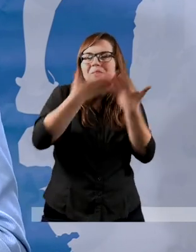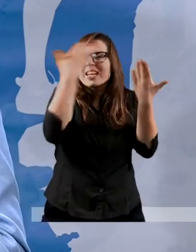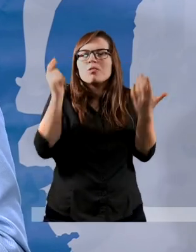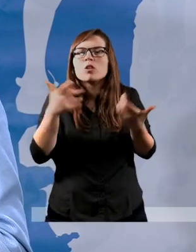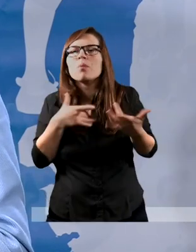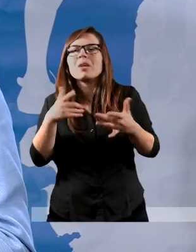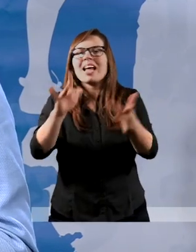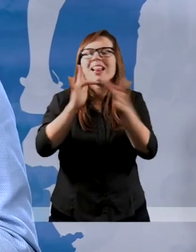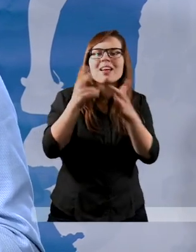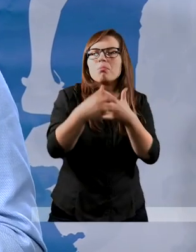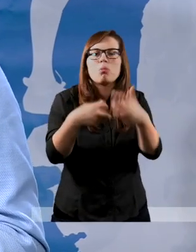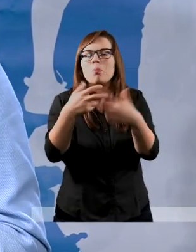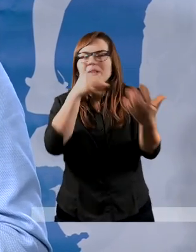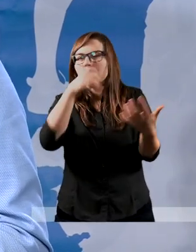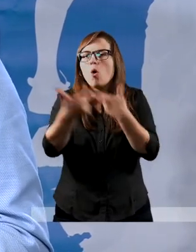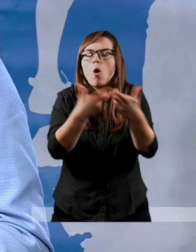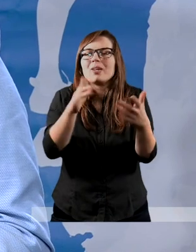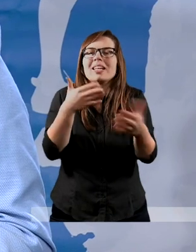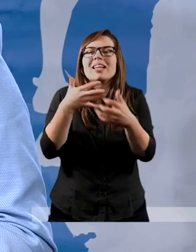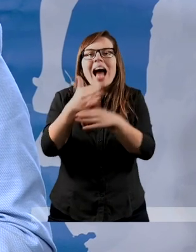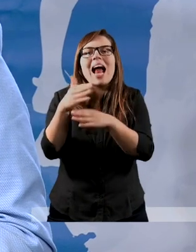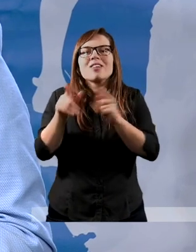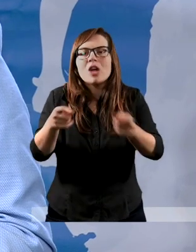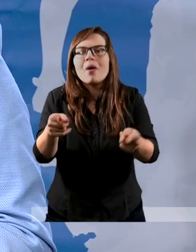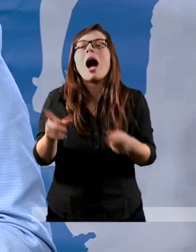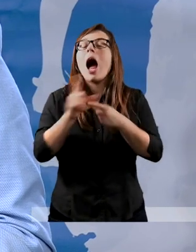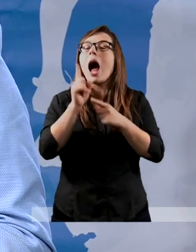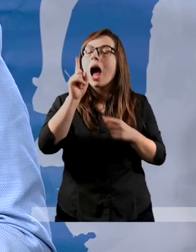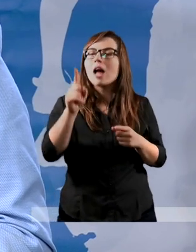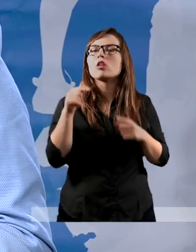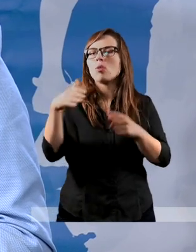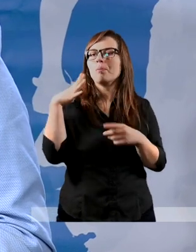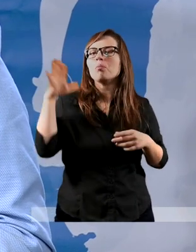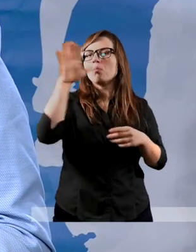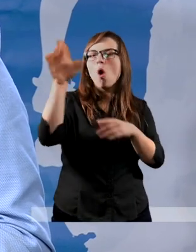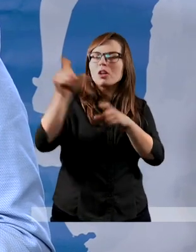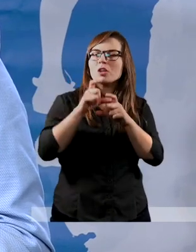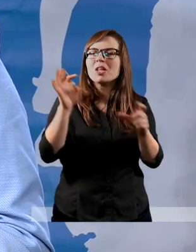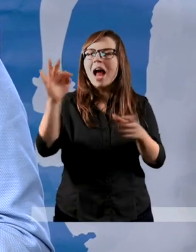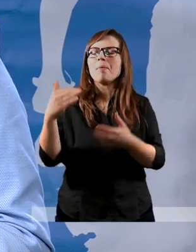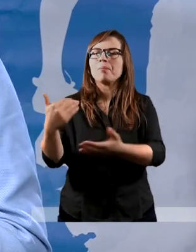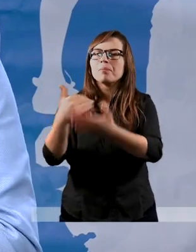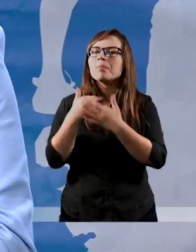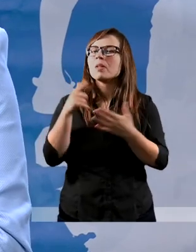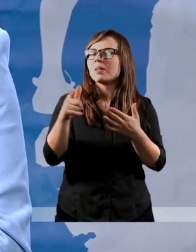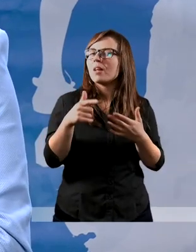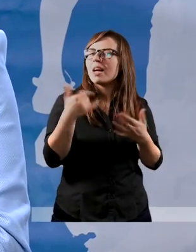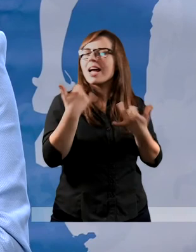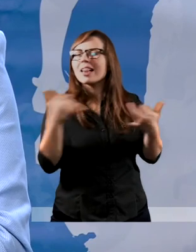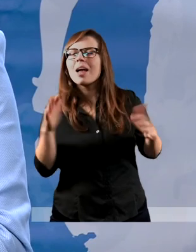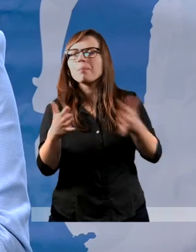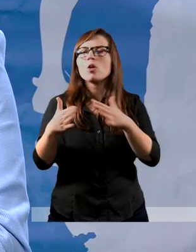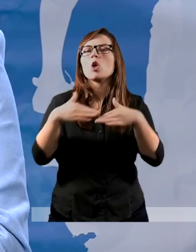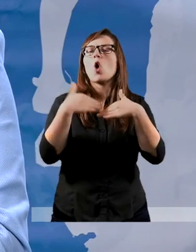rozwijaliśmy, projekt internetowy, ale on wymagał czasu, więc między innymi tworzyliśmy